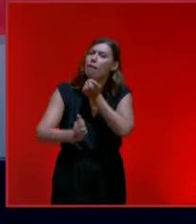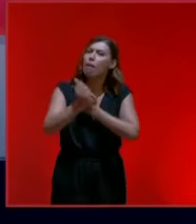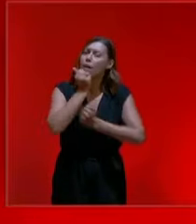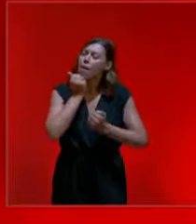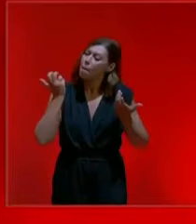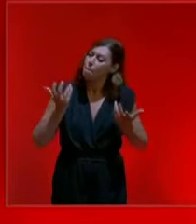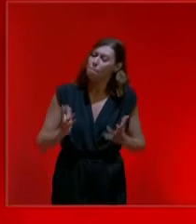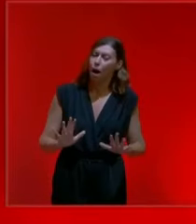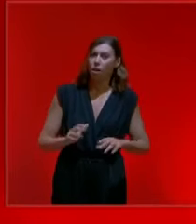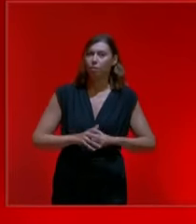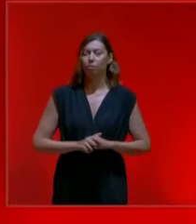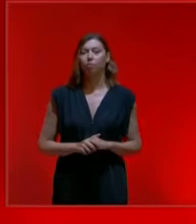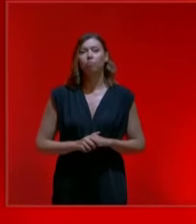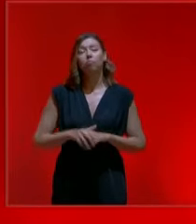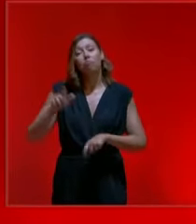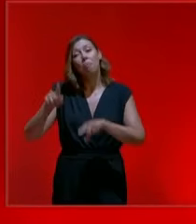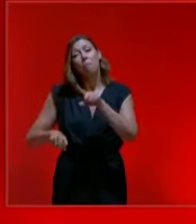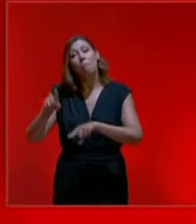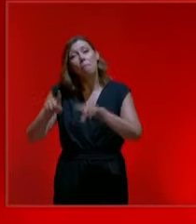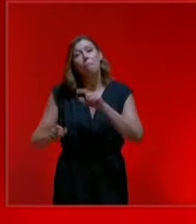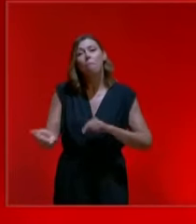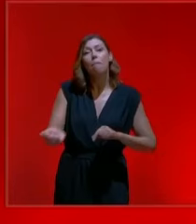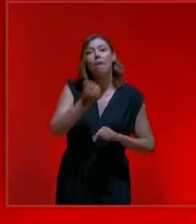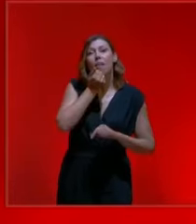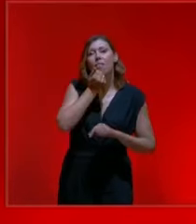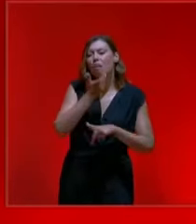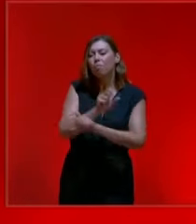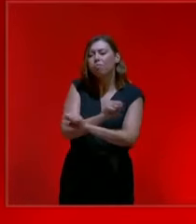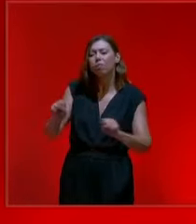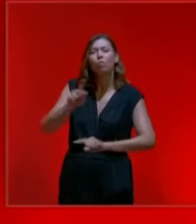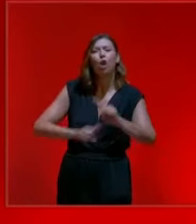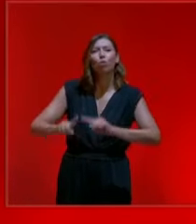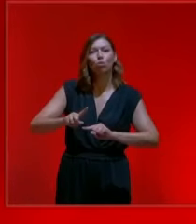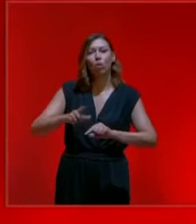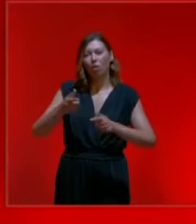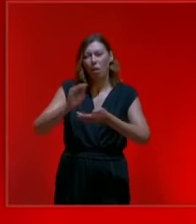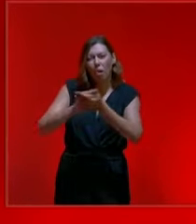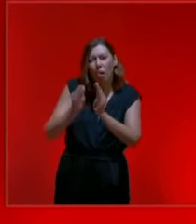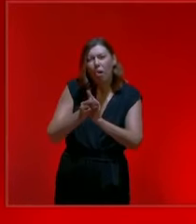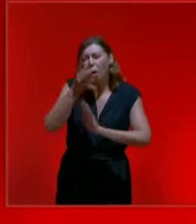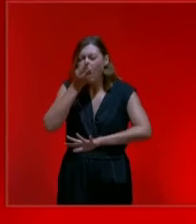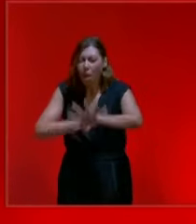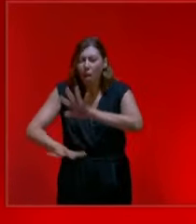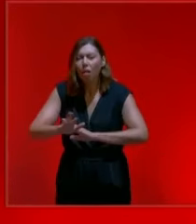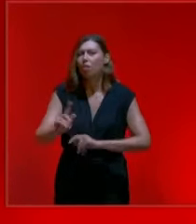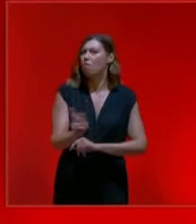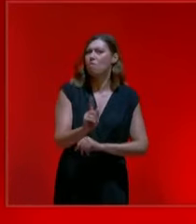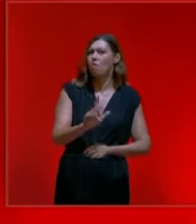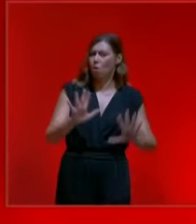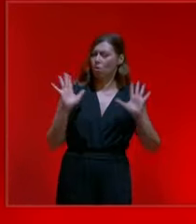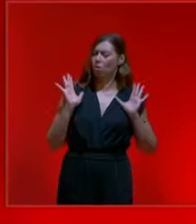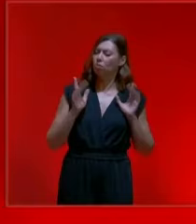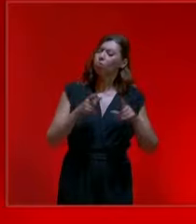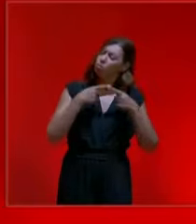λάθη για τα οποία δεν μας έφταξε η διαπλοκή, για γλωσσικά ολισθήματα τα οποία πολλαπλασίασαν